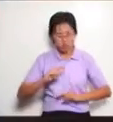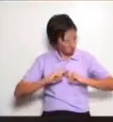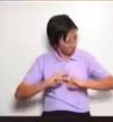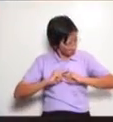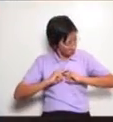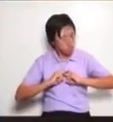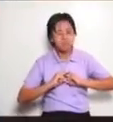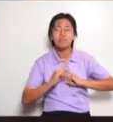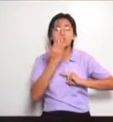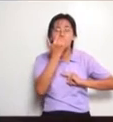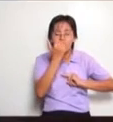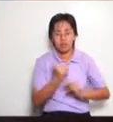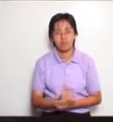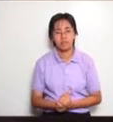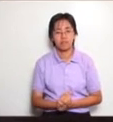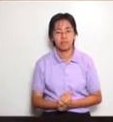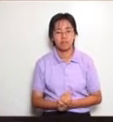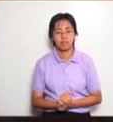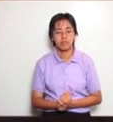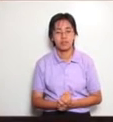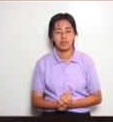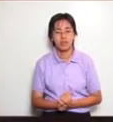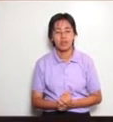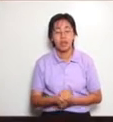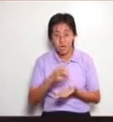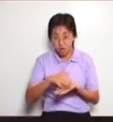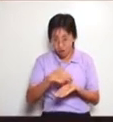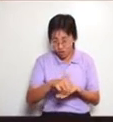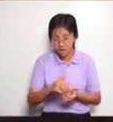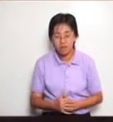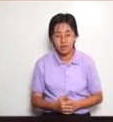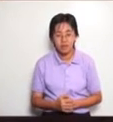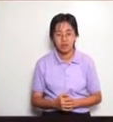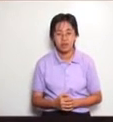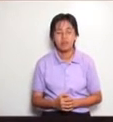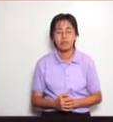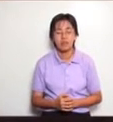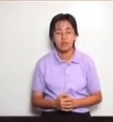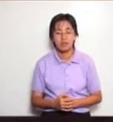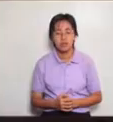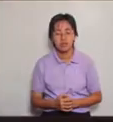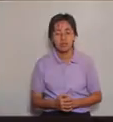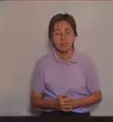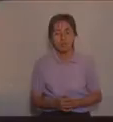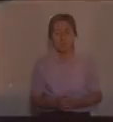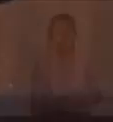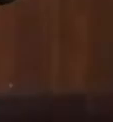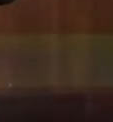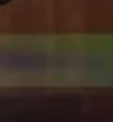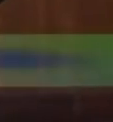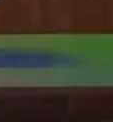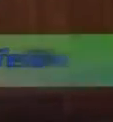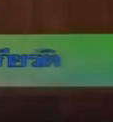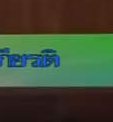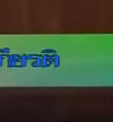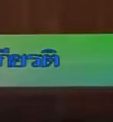ำงเตรียมเก้า